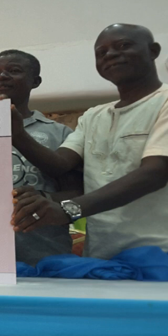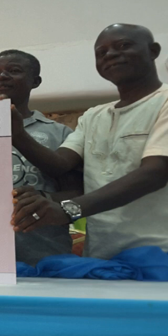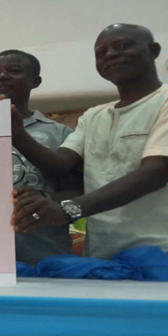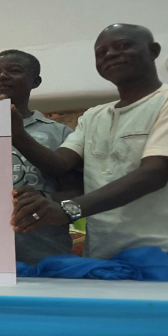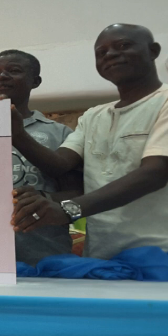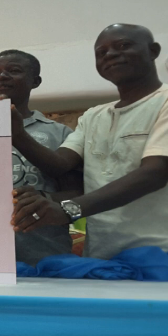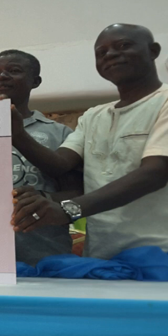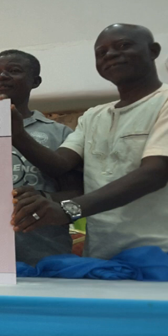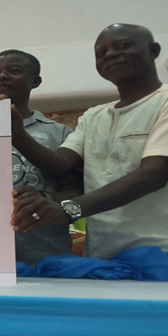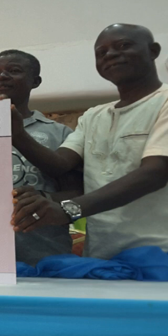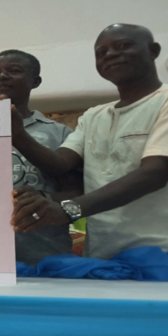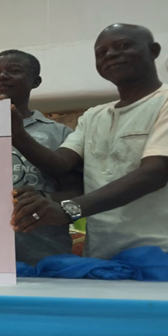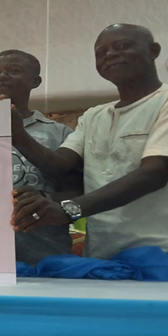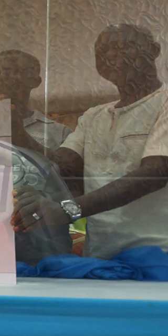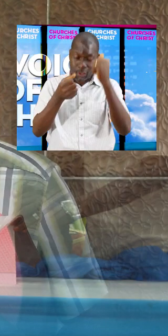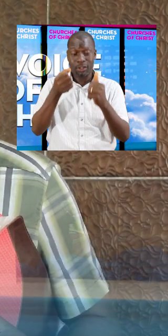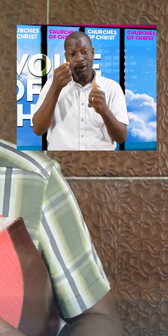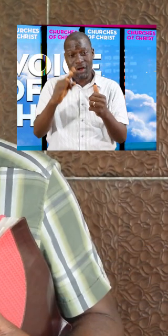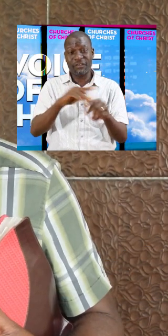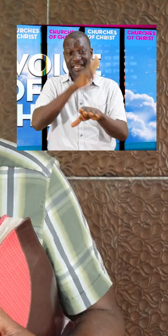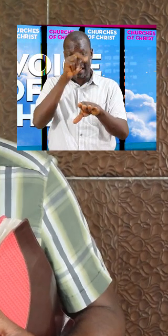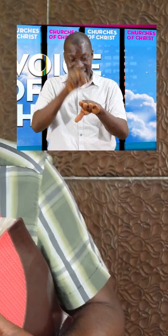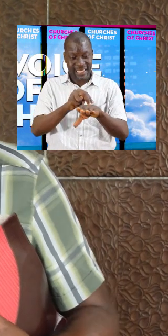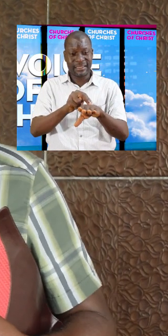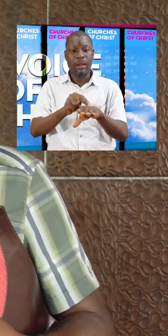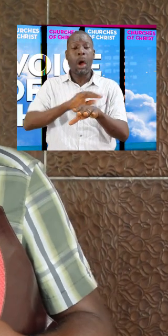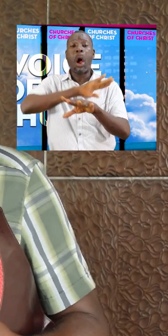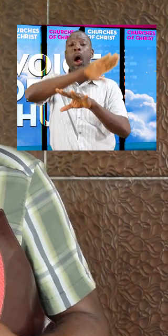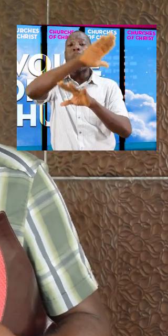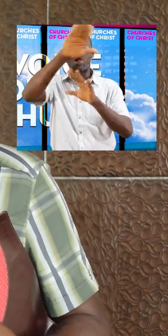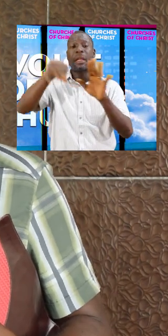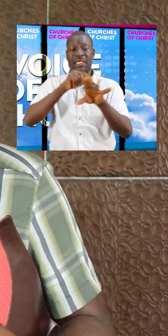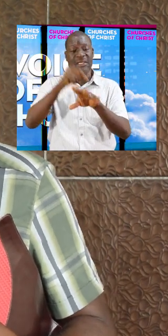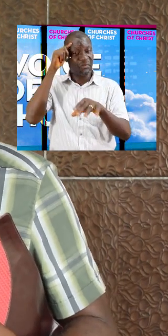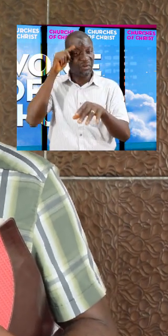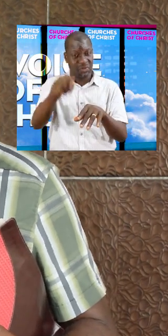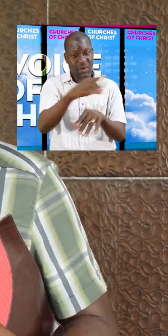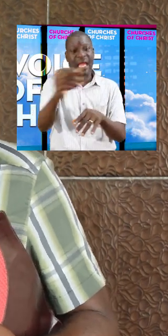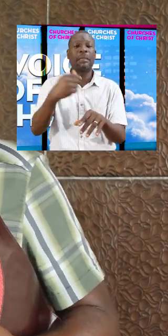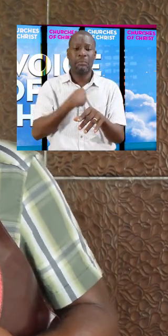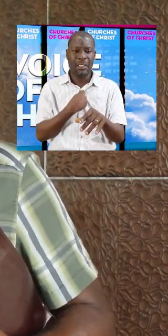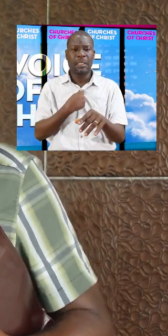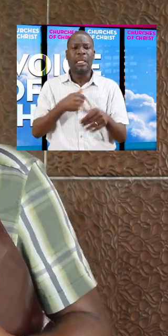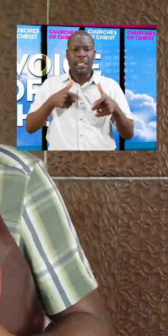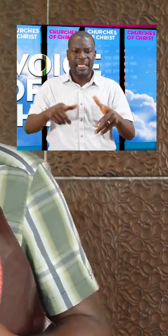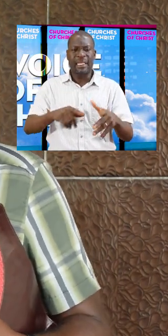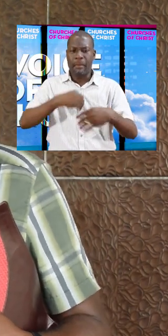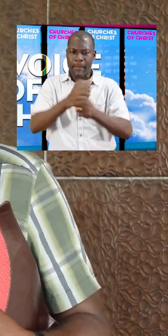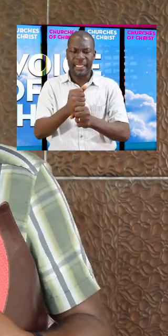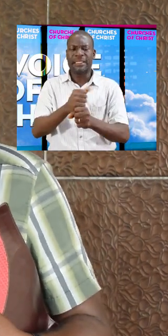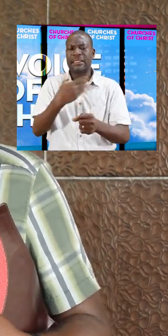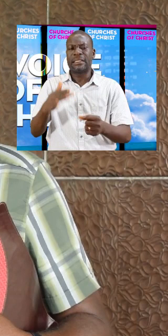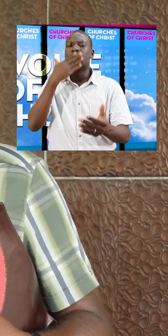no saa Nemom omani ye nyina ye dia enema enkoyi ni yenhwe ye nye ni ye